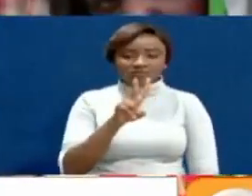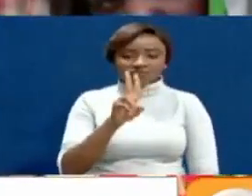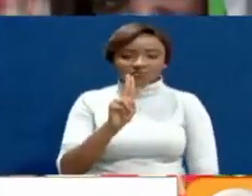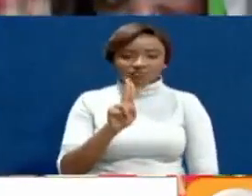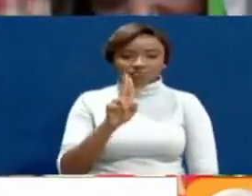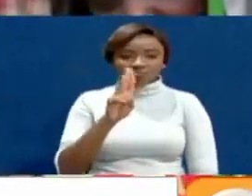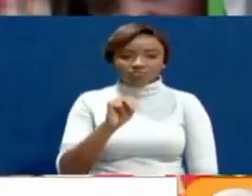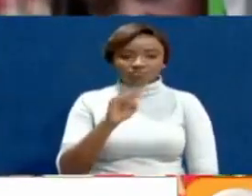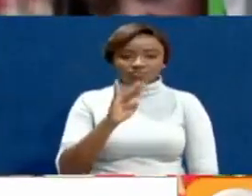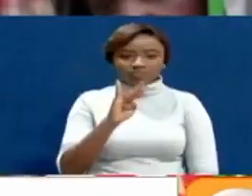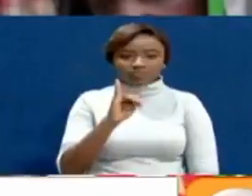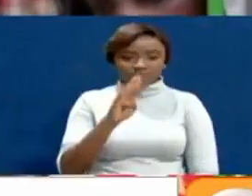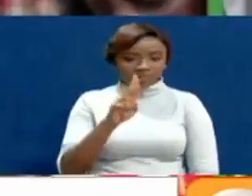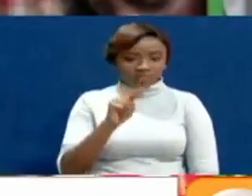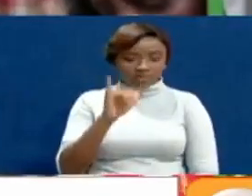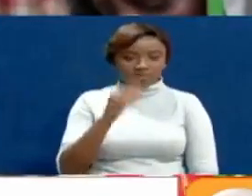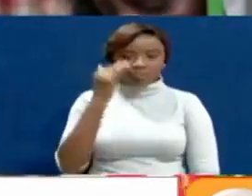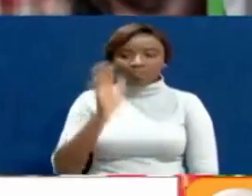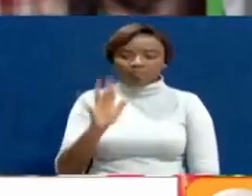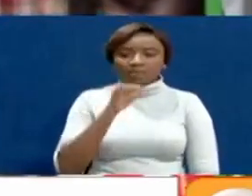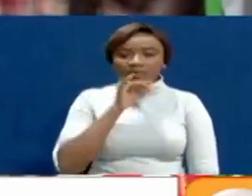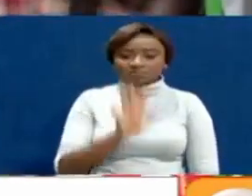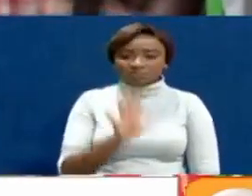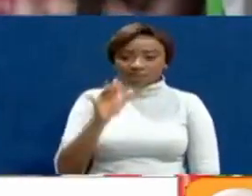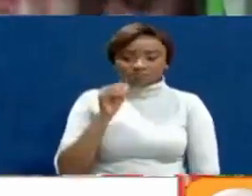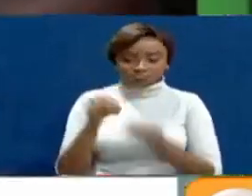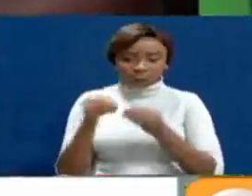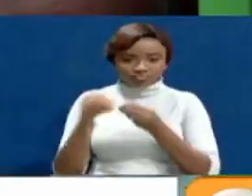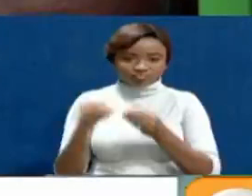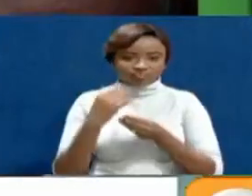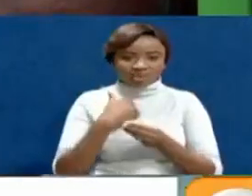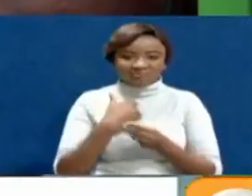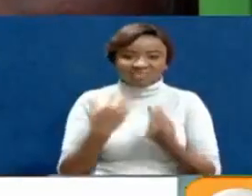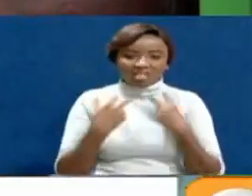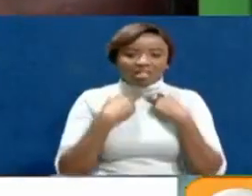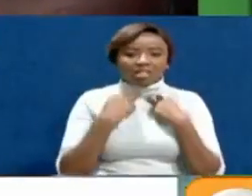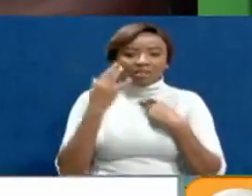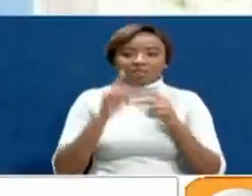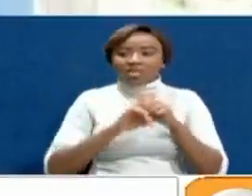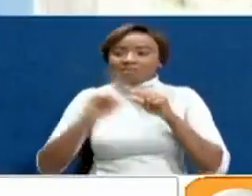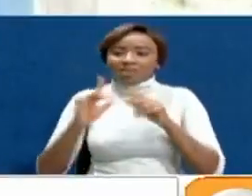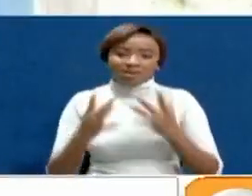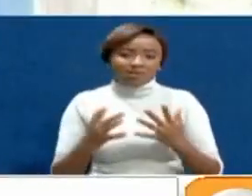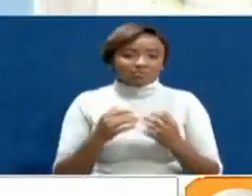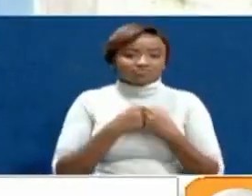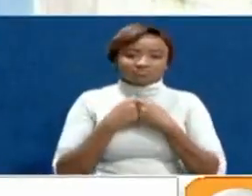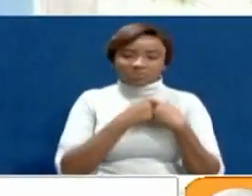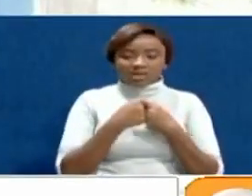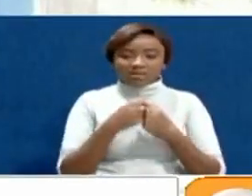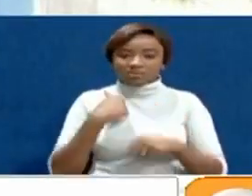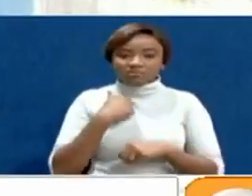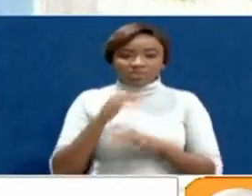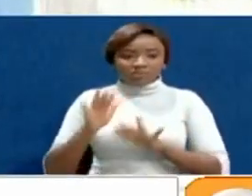yake imejawa na huzuni kwani mwana wao ambaye ni mlemavu alijipata pabaya na hakuweza kutoroka. Mimi nilikuwa kwa